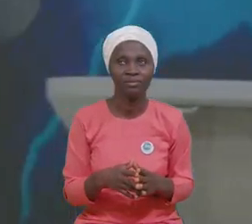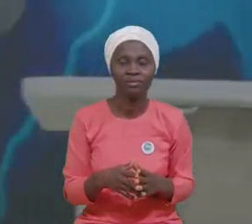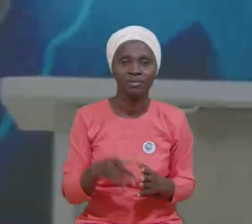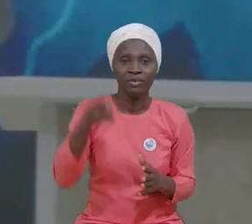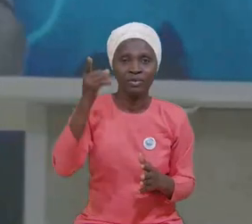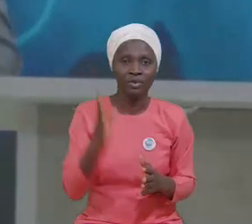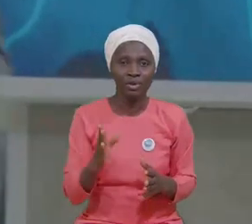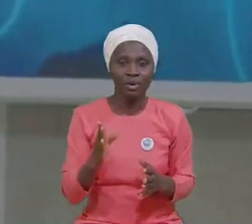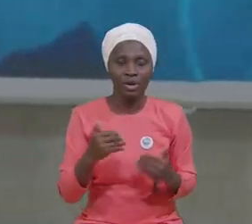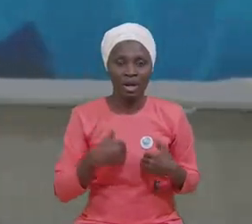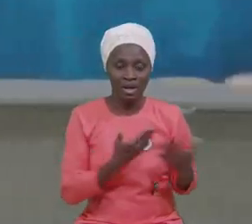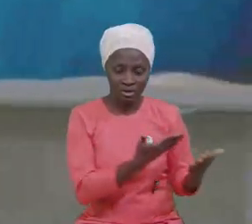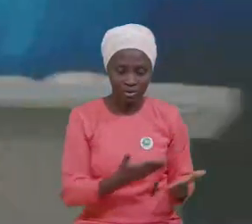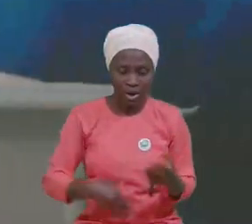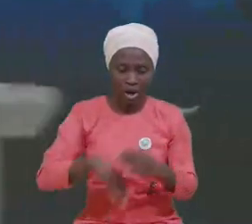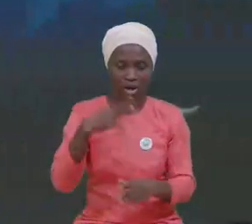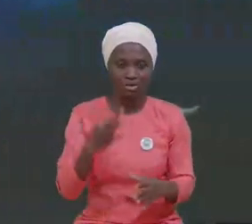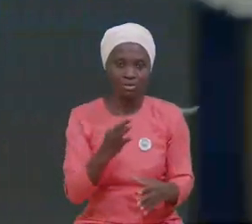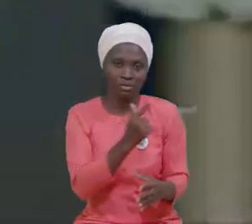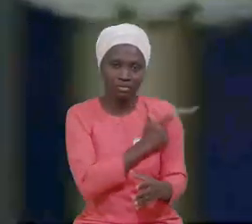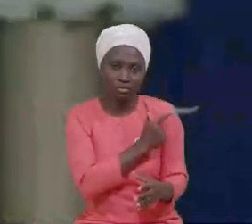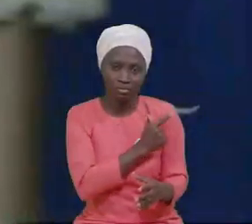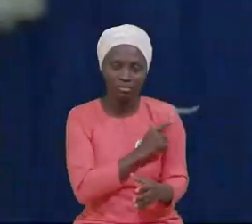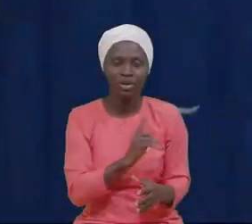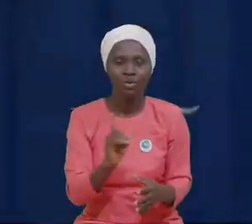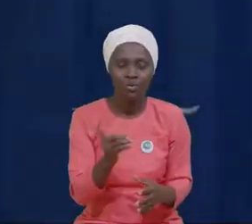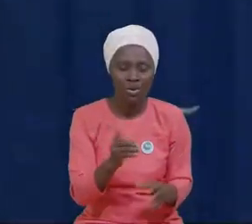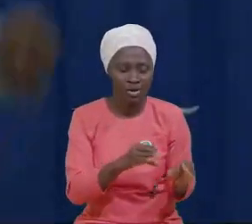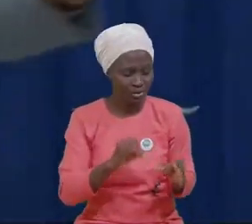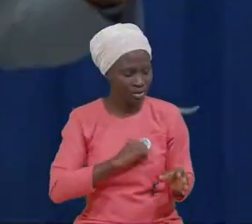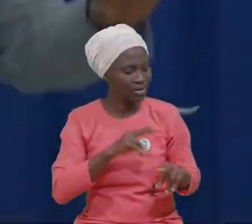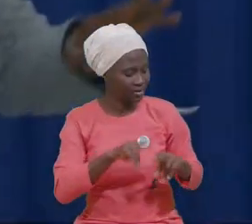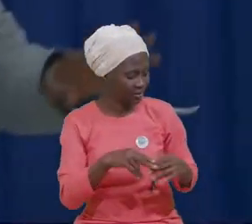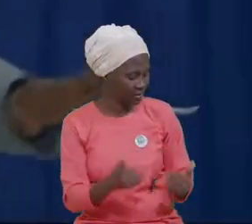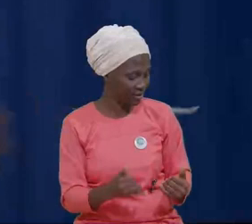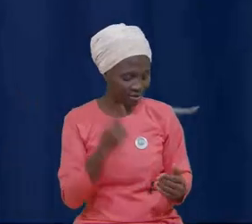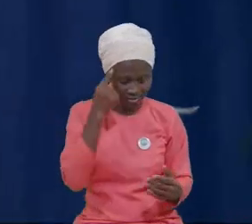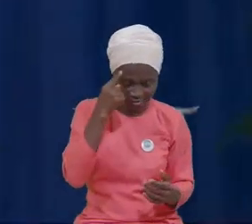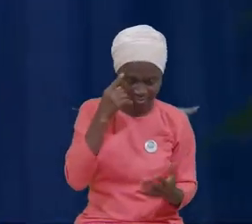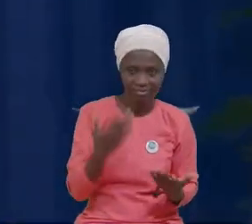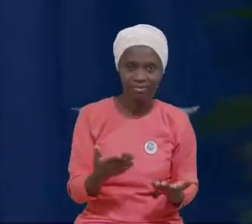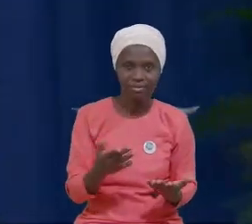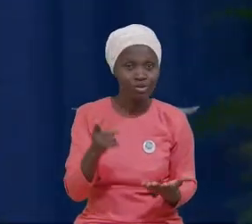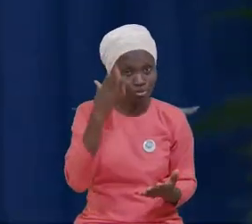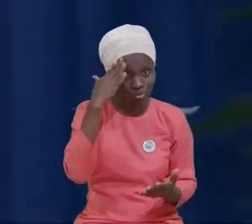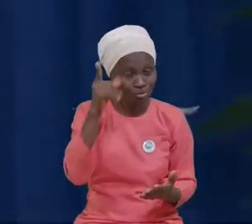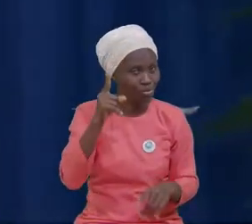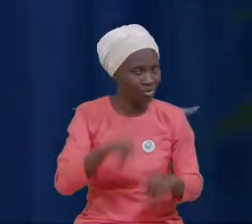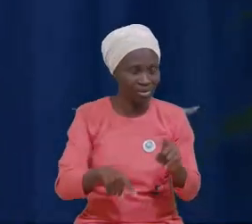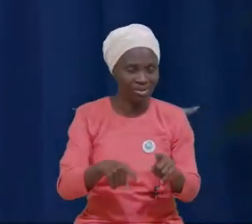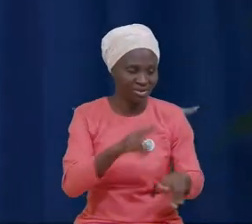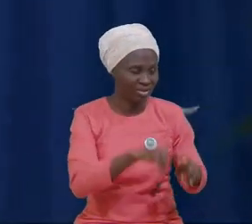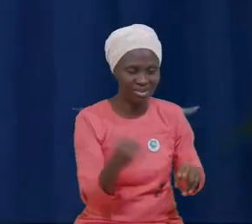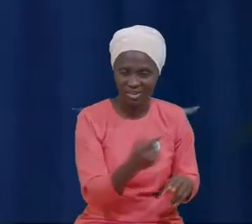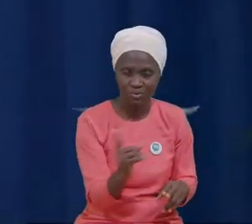Le Dieu m'a sorti de la médiocrité. Où est-ce que je vais m'asseoir? Est-ce qu'il faut